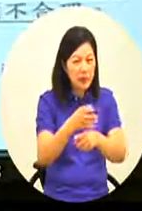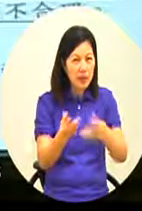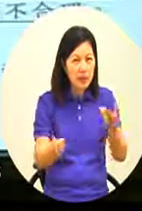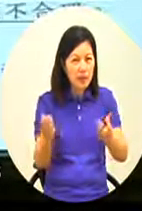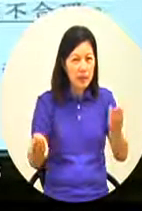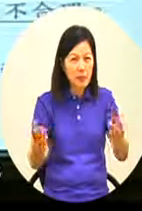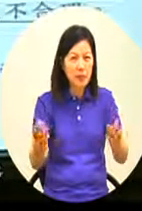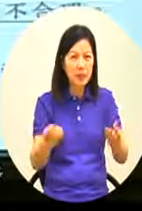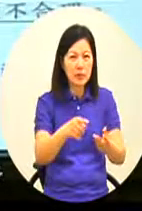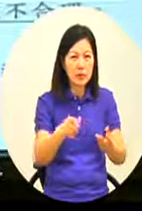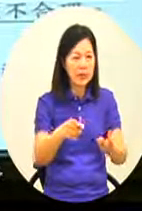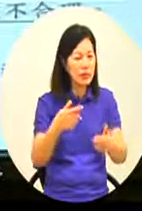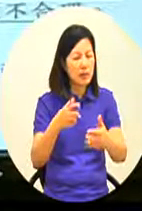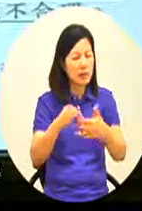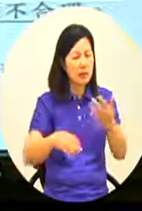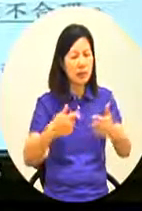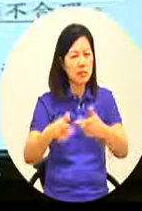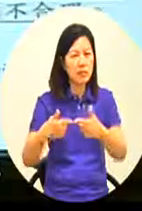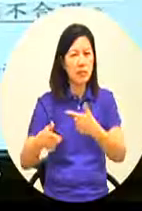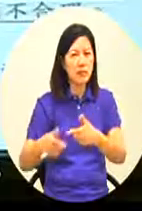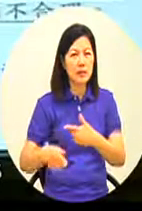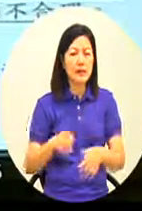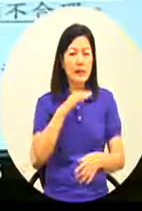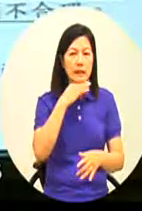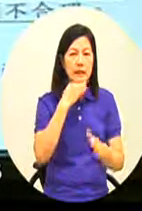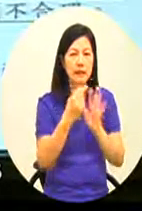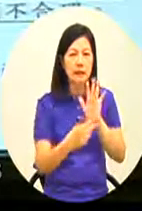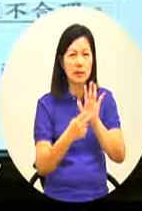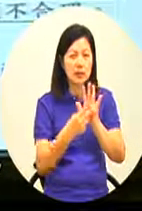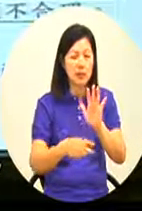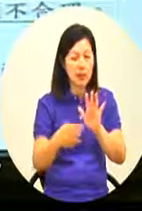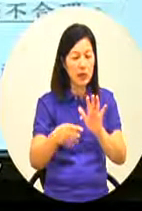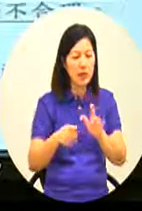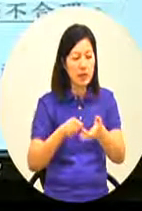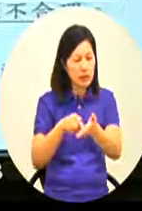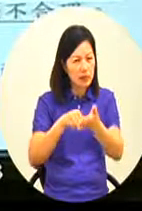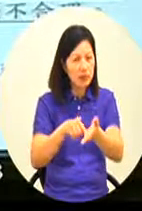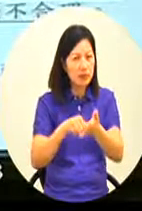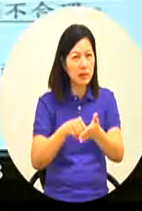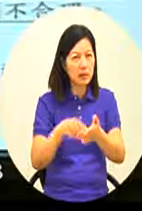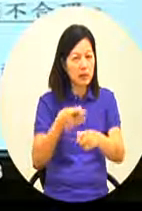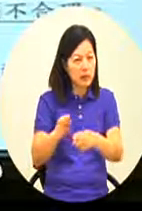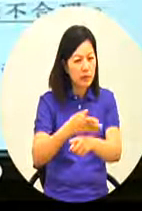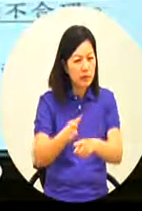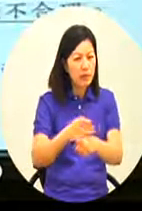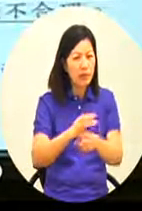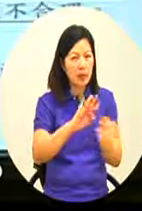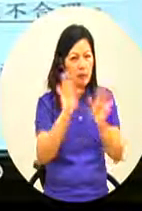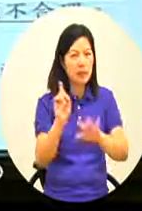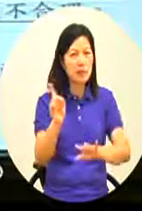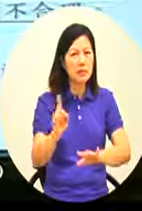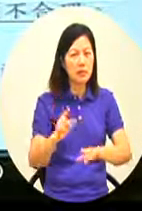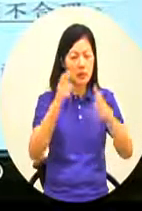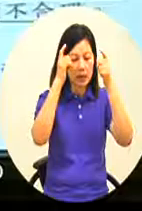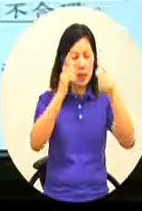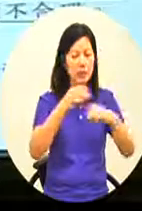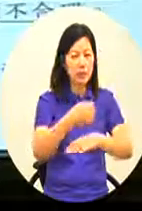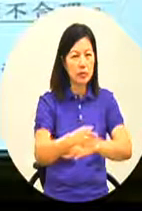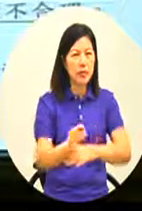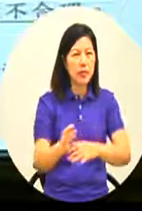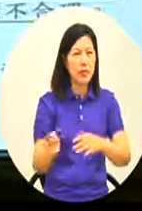示不合理了，哦，啊，等下听你解说讲哦，是如何的争取与中央合理的分配，我甲你讲高雄关的对不对？吼，用到